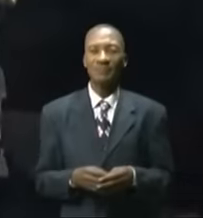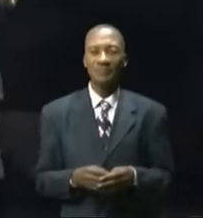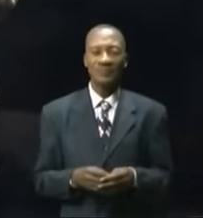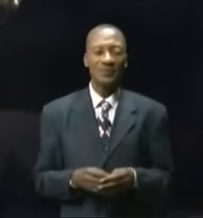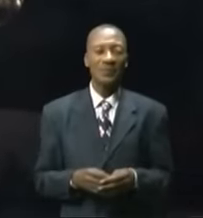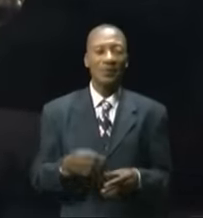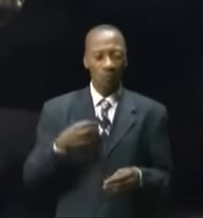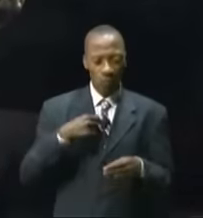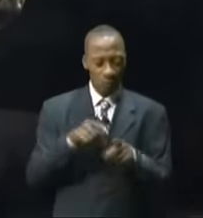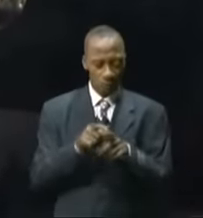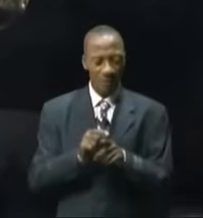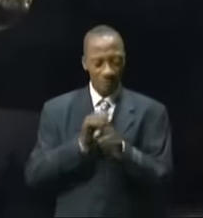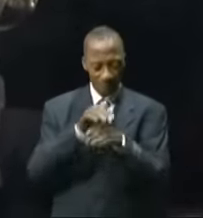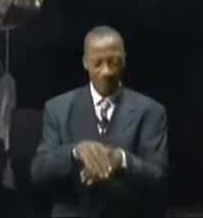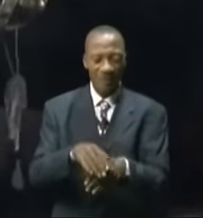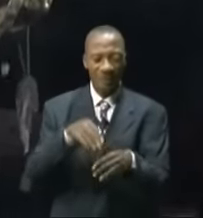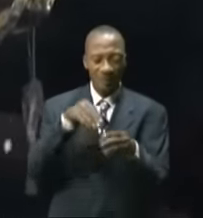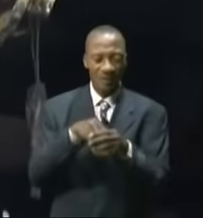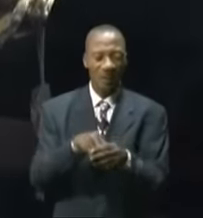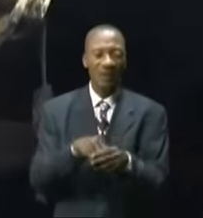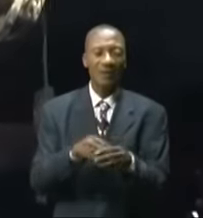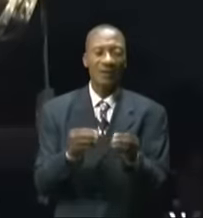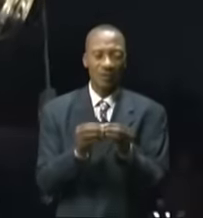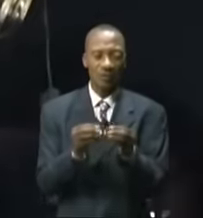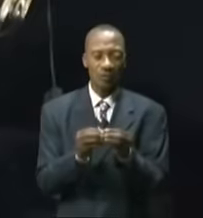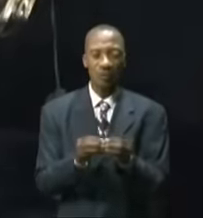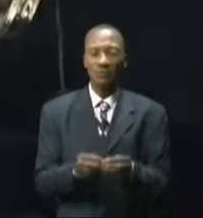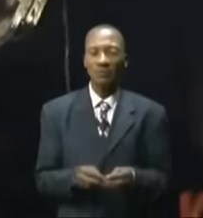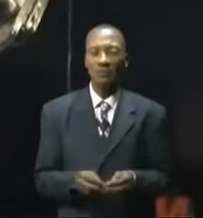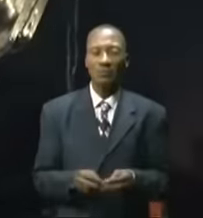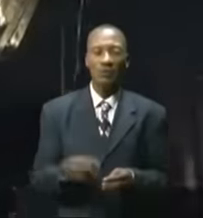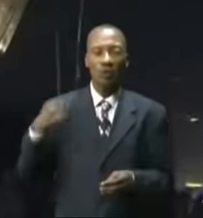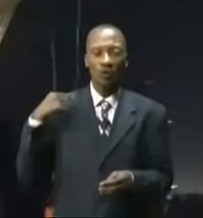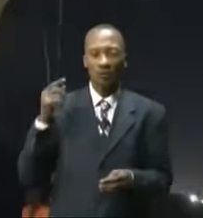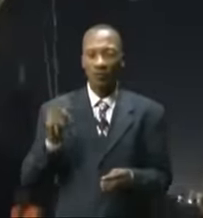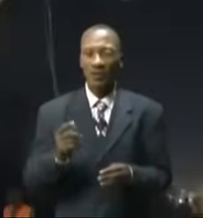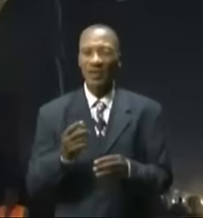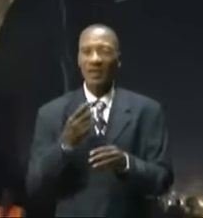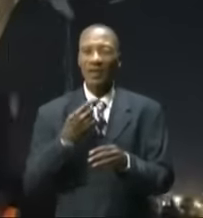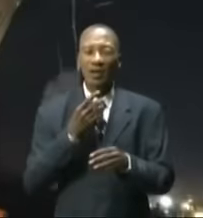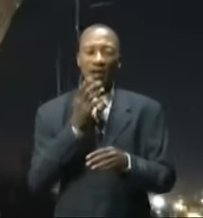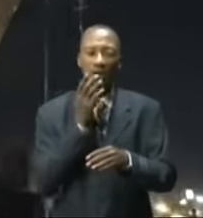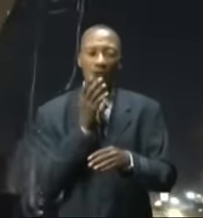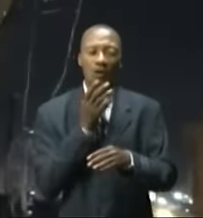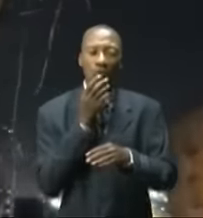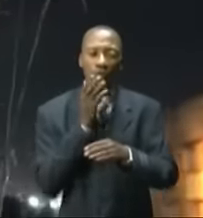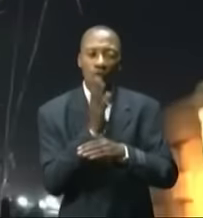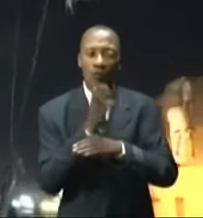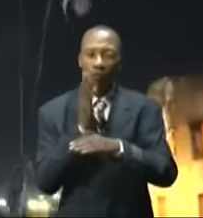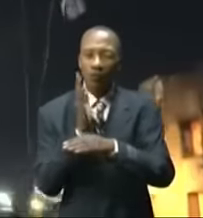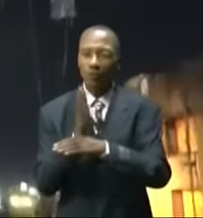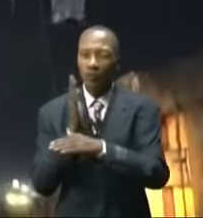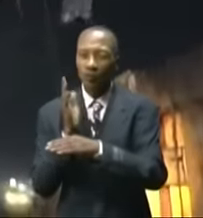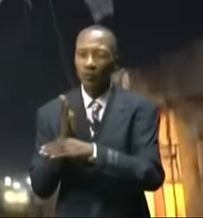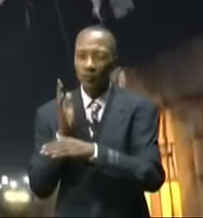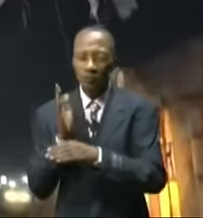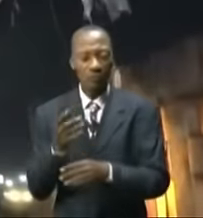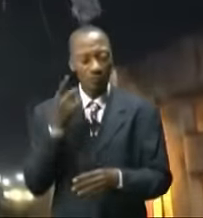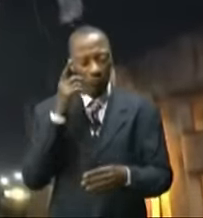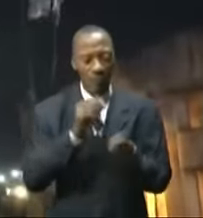son cabinet de travail, où il avait donné des instructions précises concernant l'assainissement et la